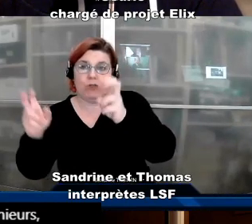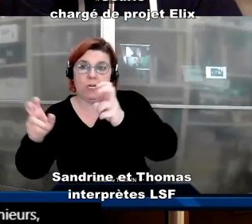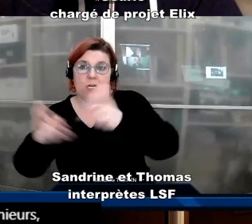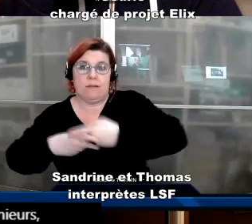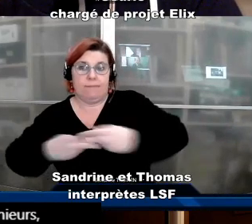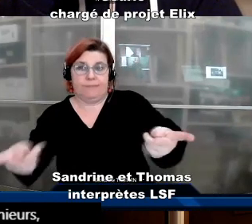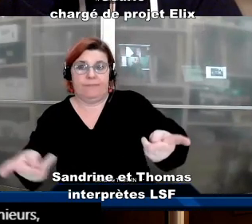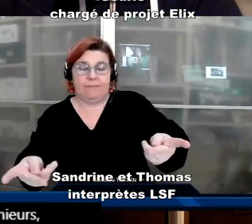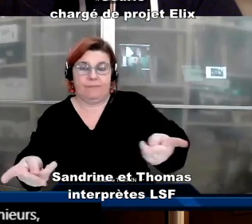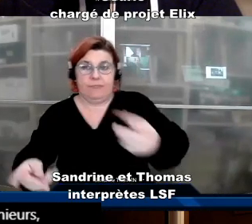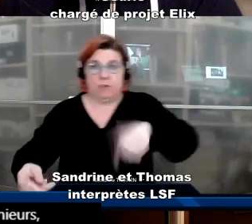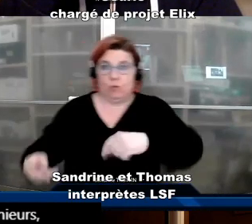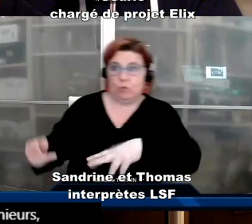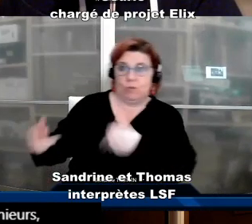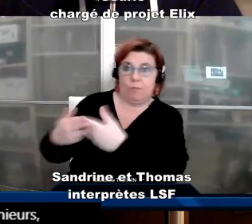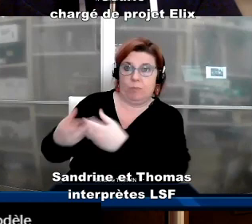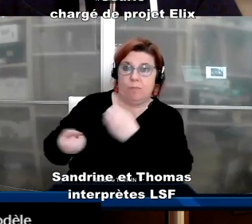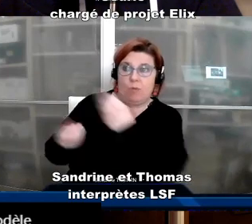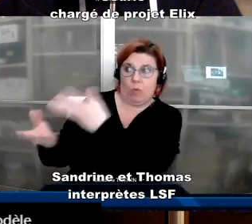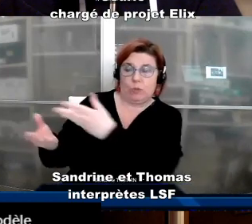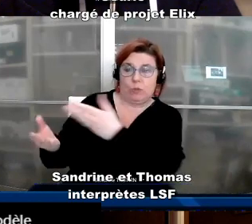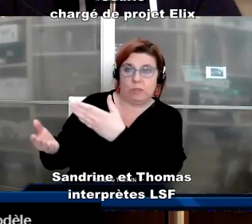nous permettent